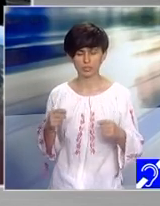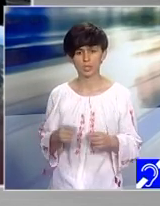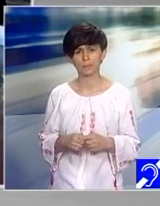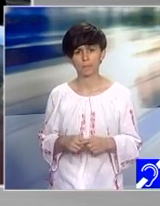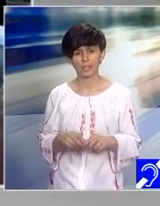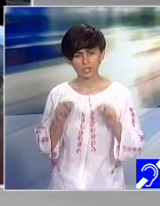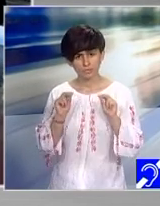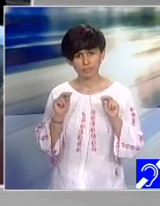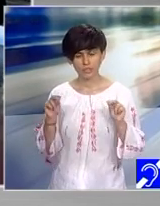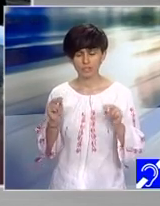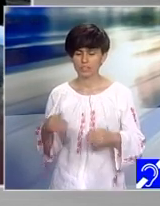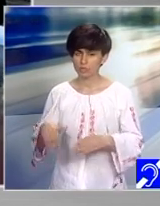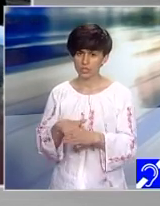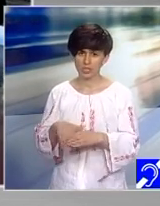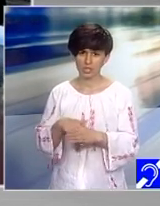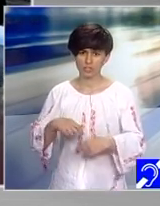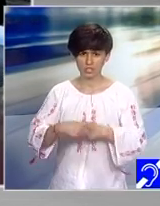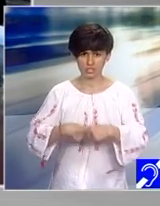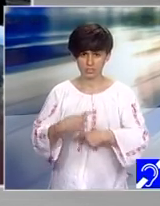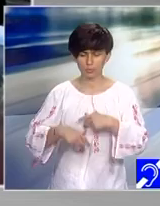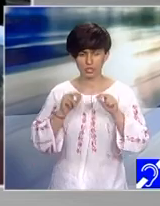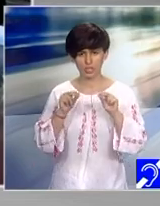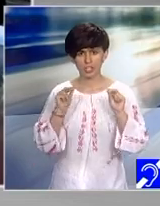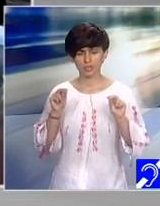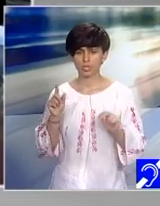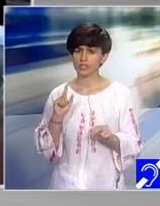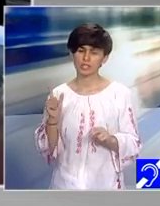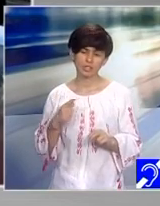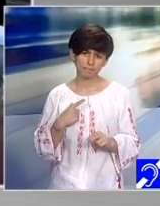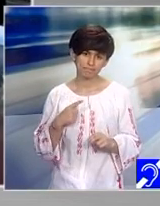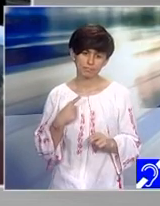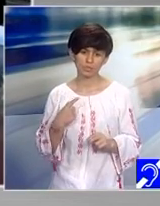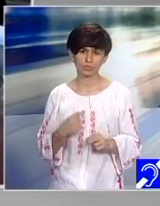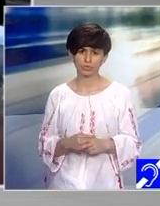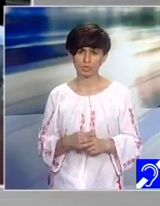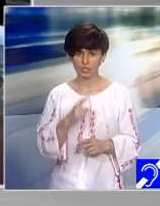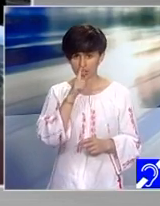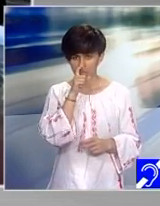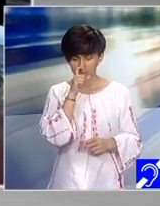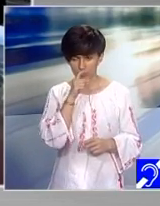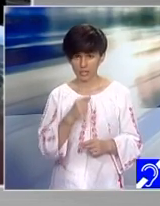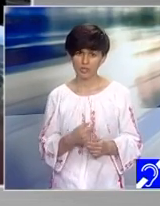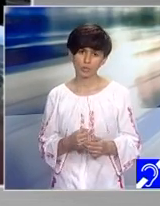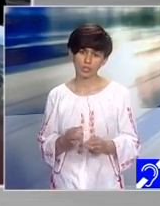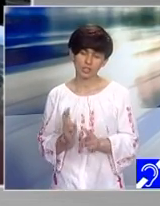rog, angajații în sistemul educațional nu stau chiar așa de rău pe cât zice majoritatea.